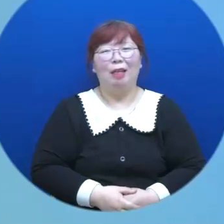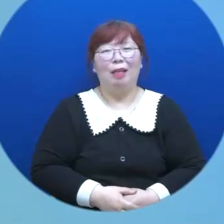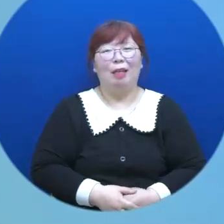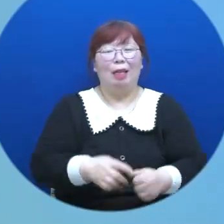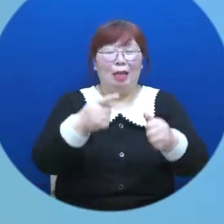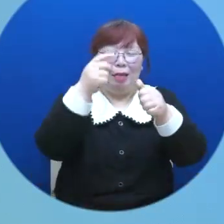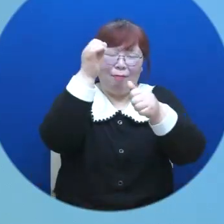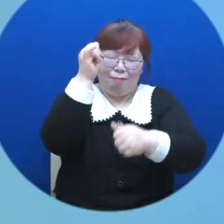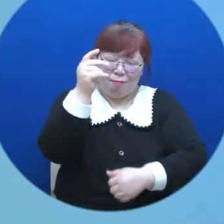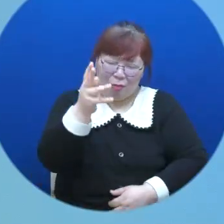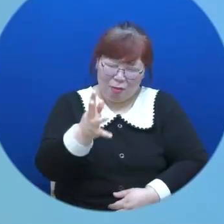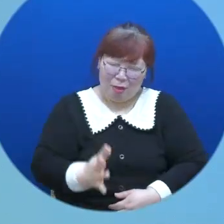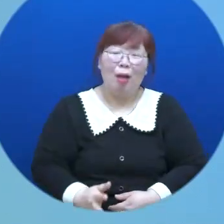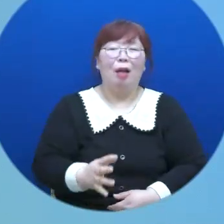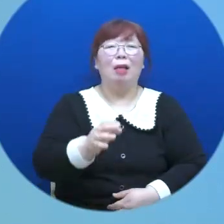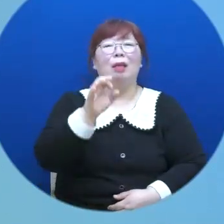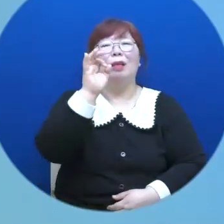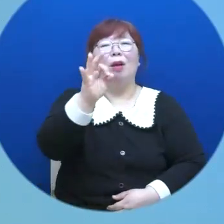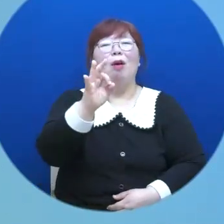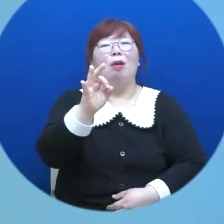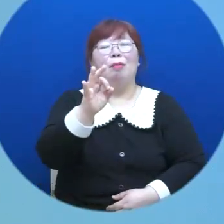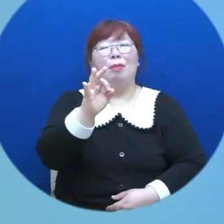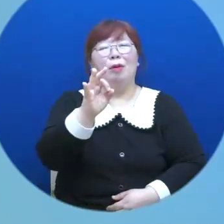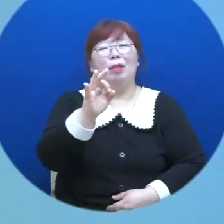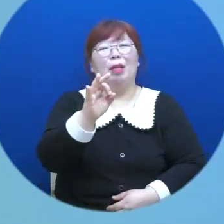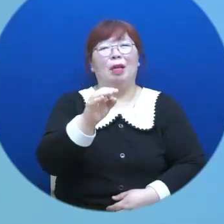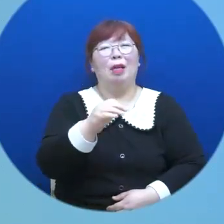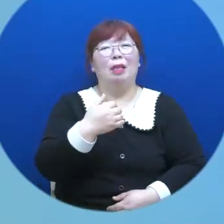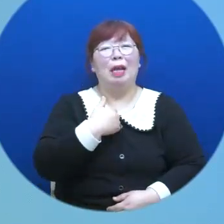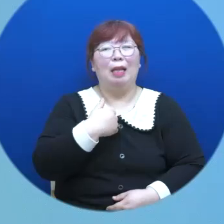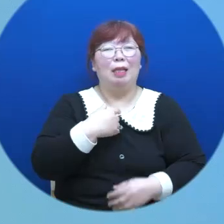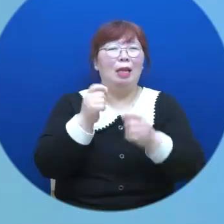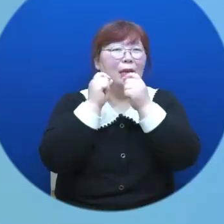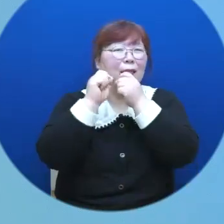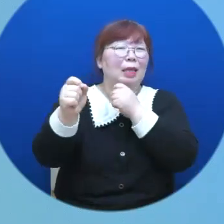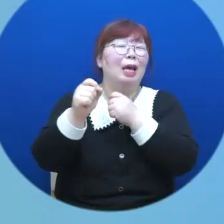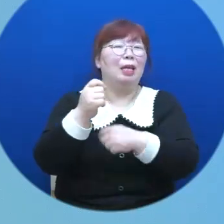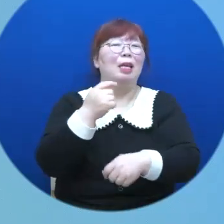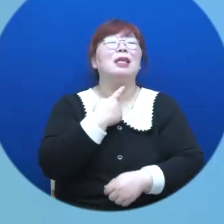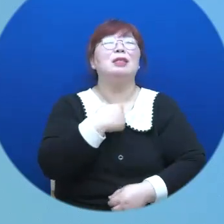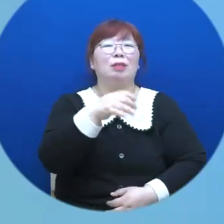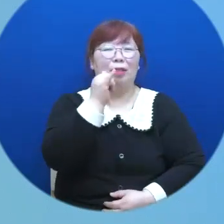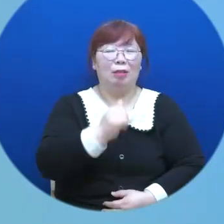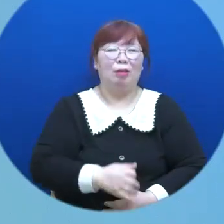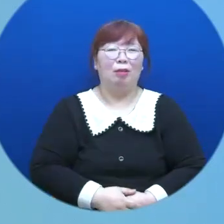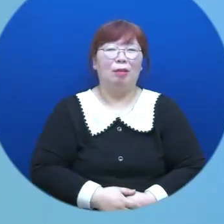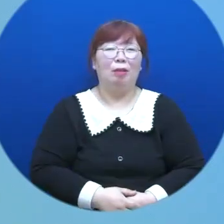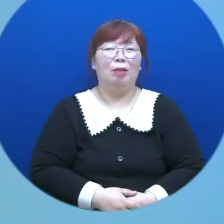10번이나 이 아버지하고 사기를 너희 외할아버지가 나한테 쳤어.